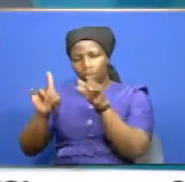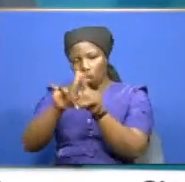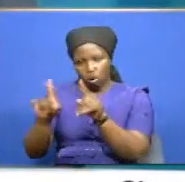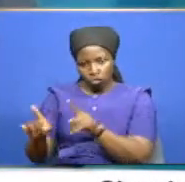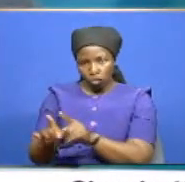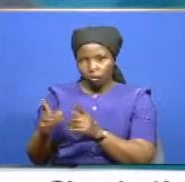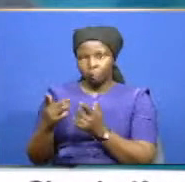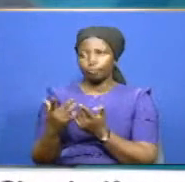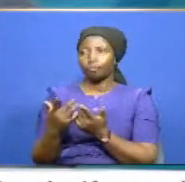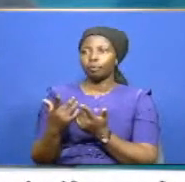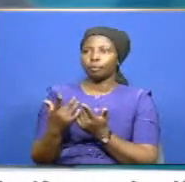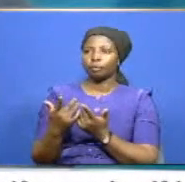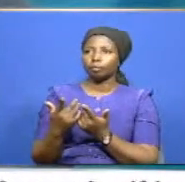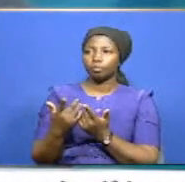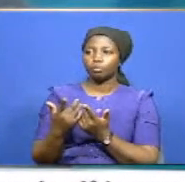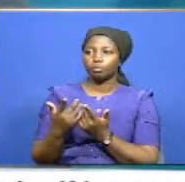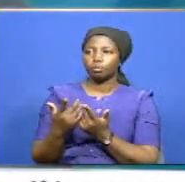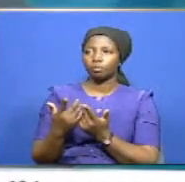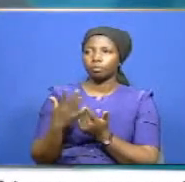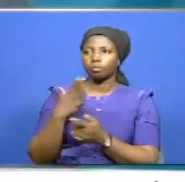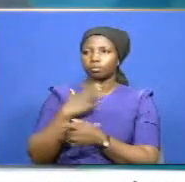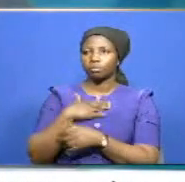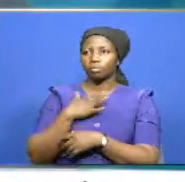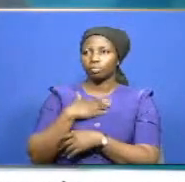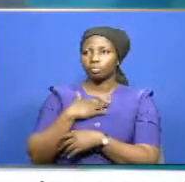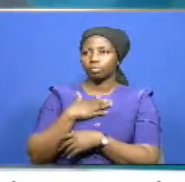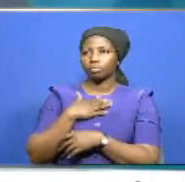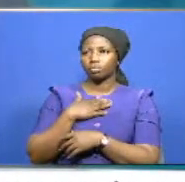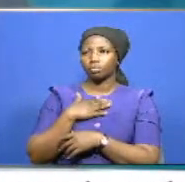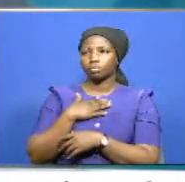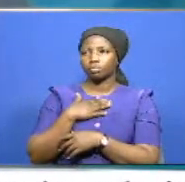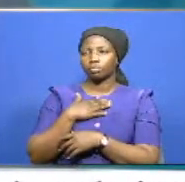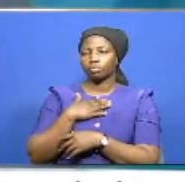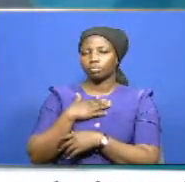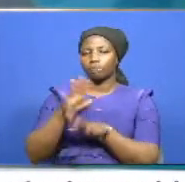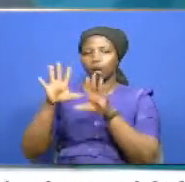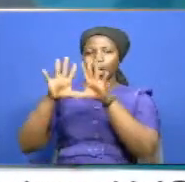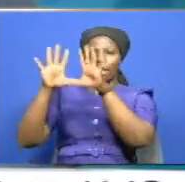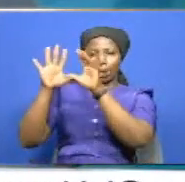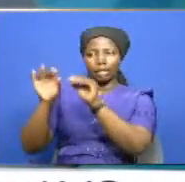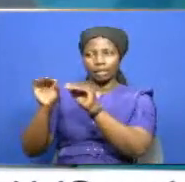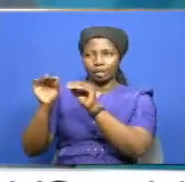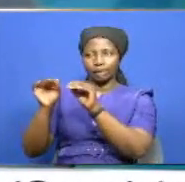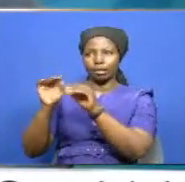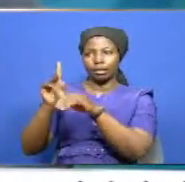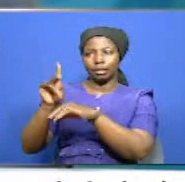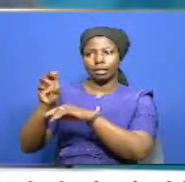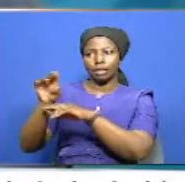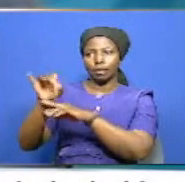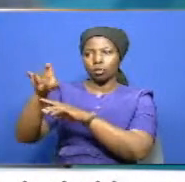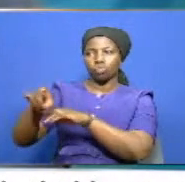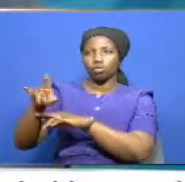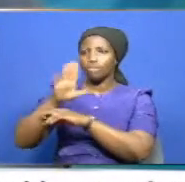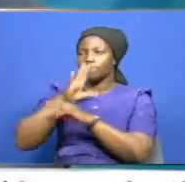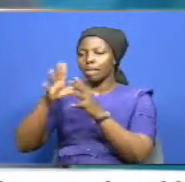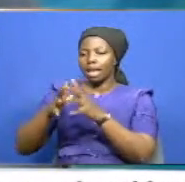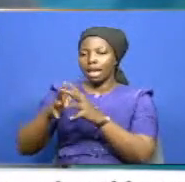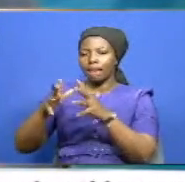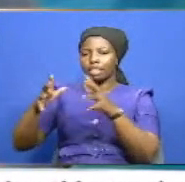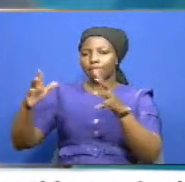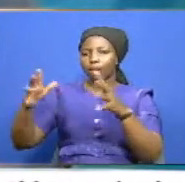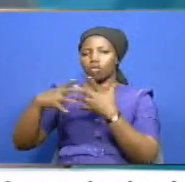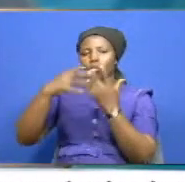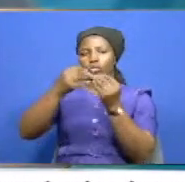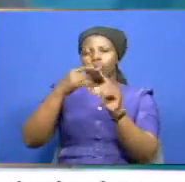kwa ramani yetu ili tukipelekea kwa budgeting purposes. And KVE we expand yende Kwale,